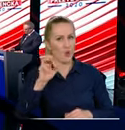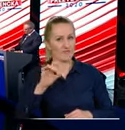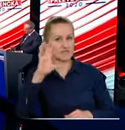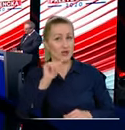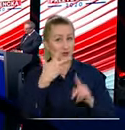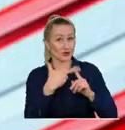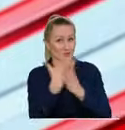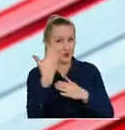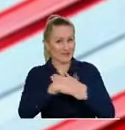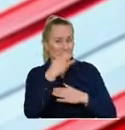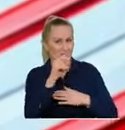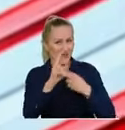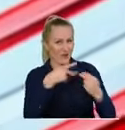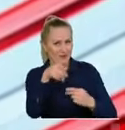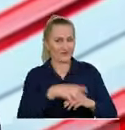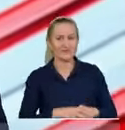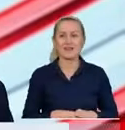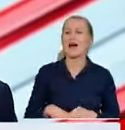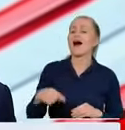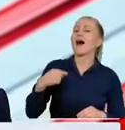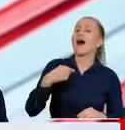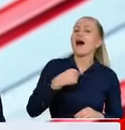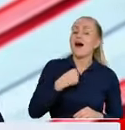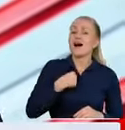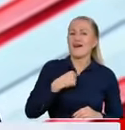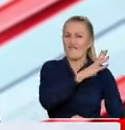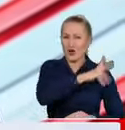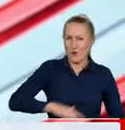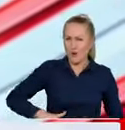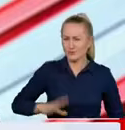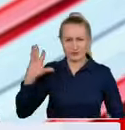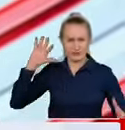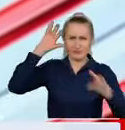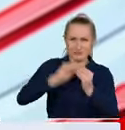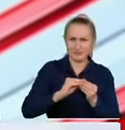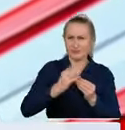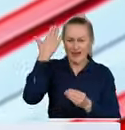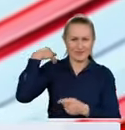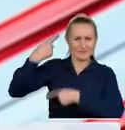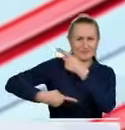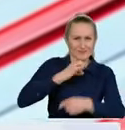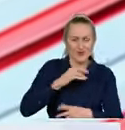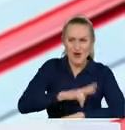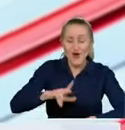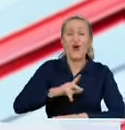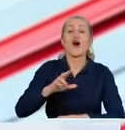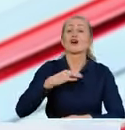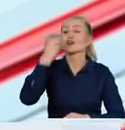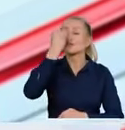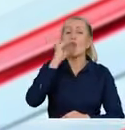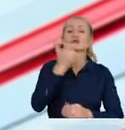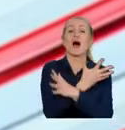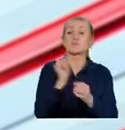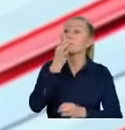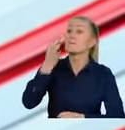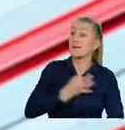rundzie pytań. Jestem Wielkopolaninem z dziada pradziada. Szkoły, które kończyłem, i nauczyciele zawsze mówili mi, że trzeba odpowiadać na pytanie.